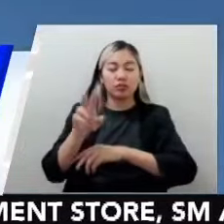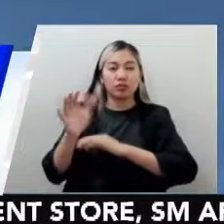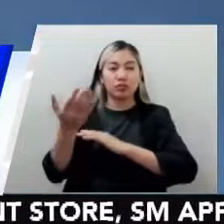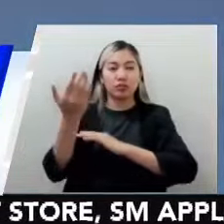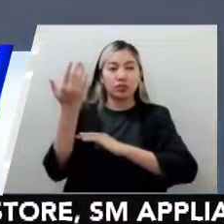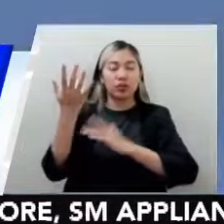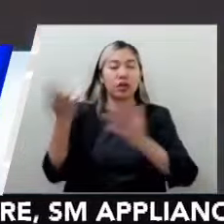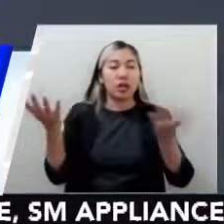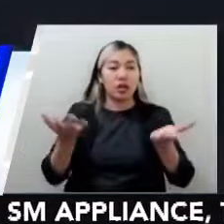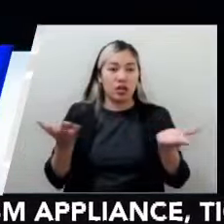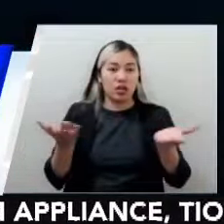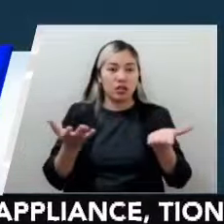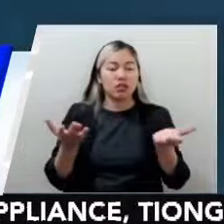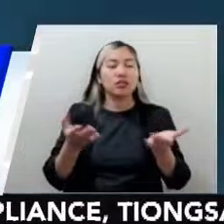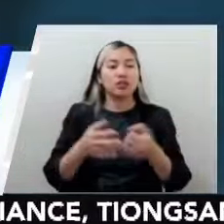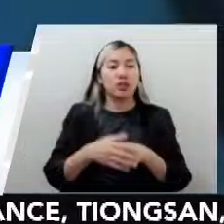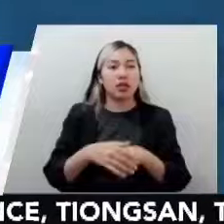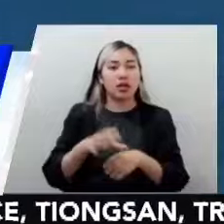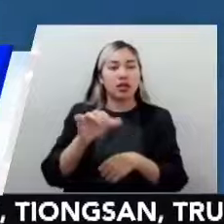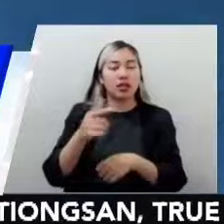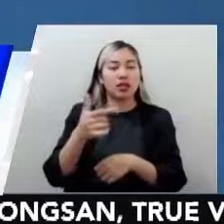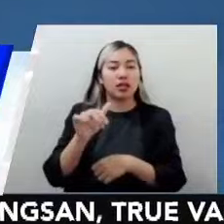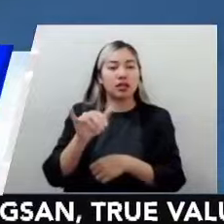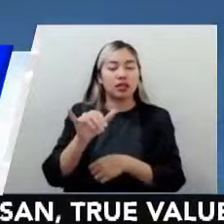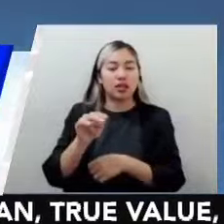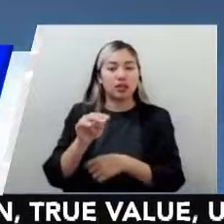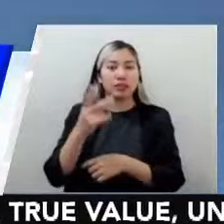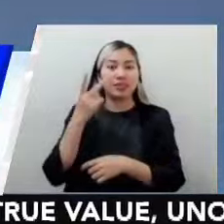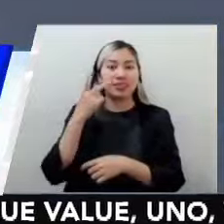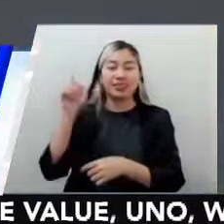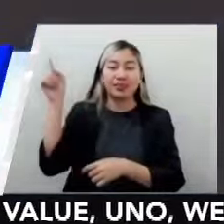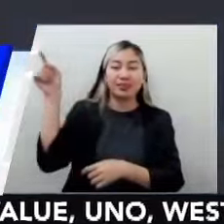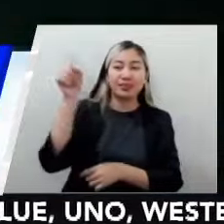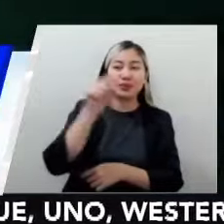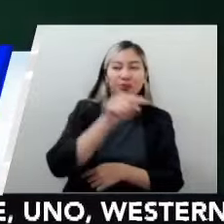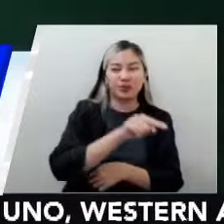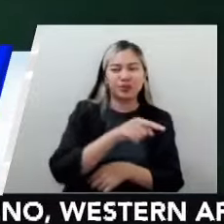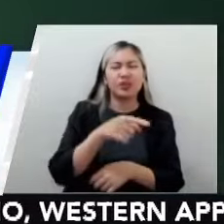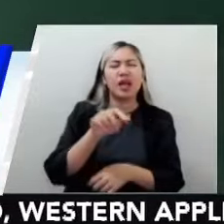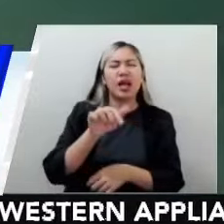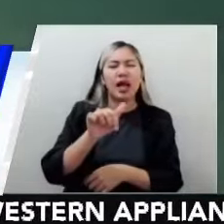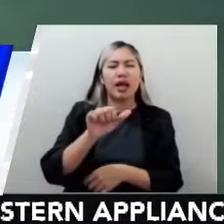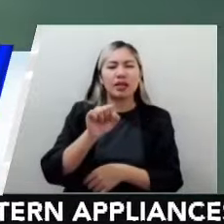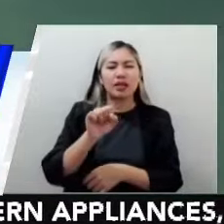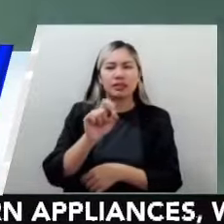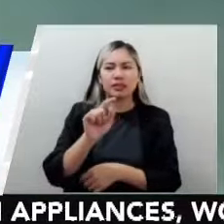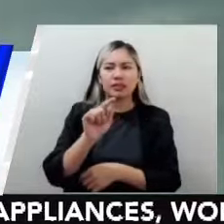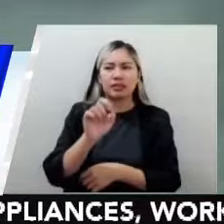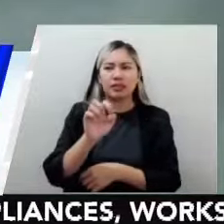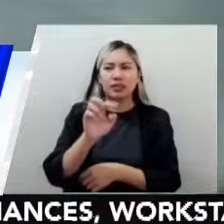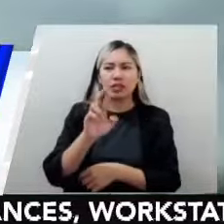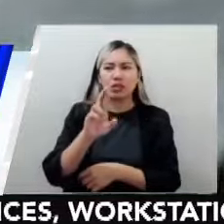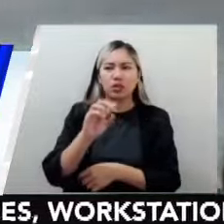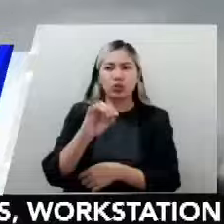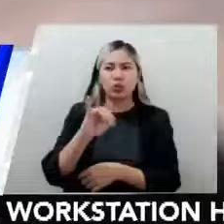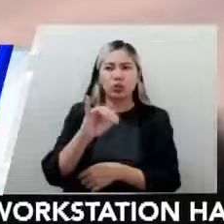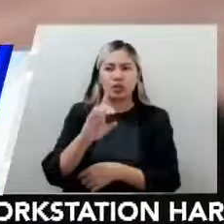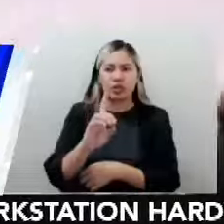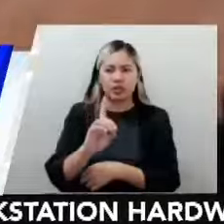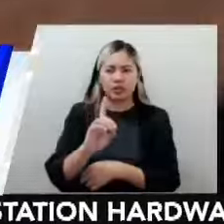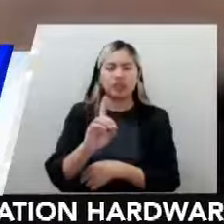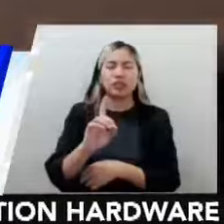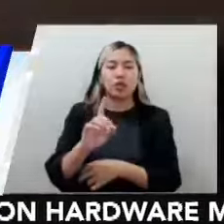pagdaan doon ng asteroid. Animoy bolang apoy ang nasaksihan sa langit. Nakita rin po yan sa bayan ng Santa